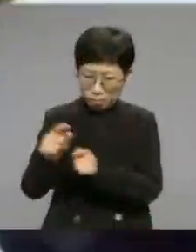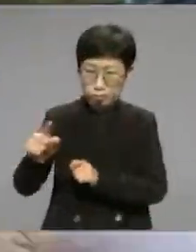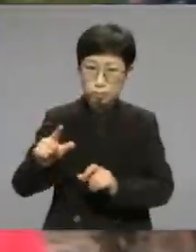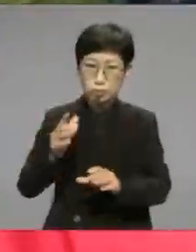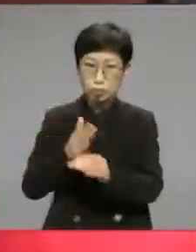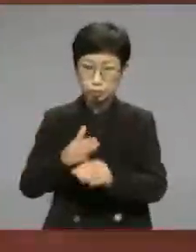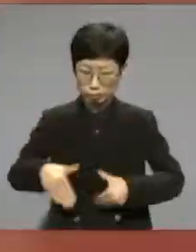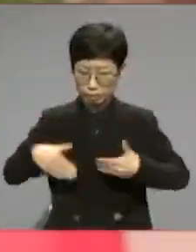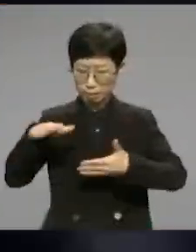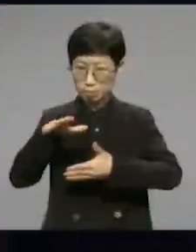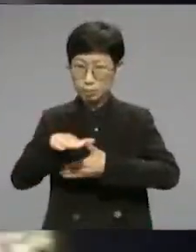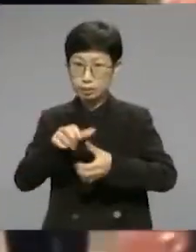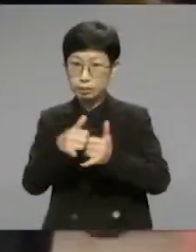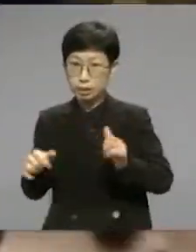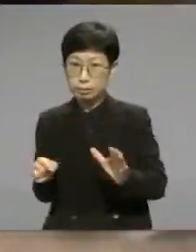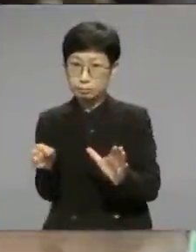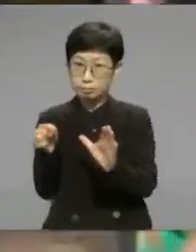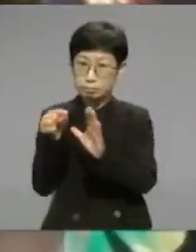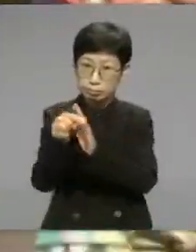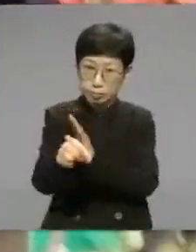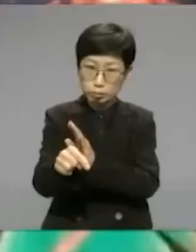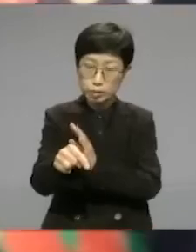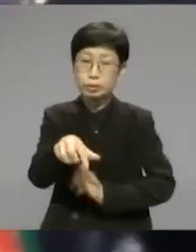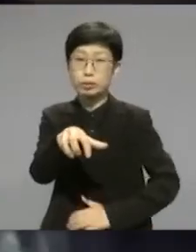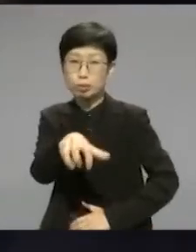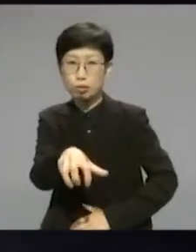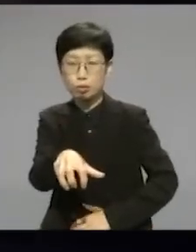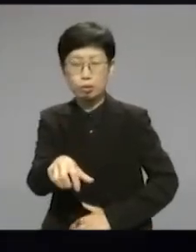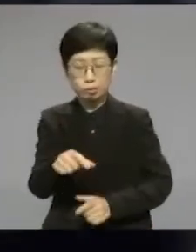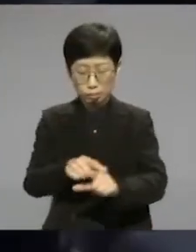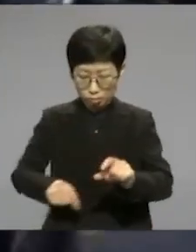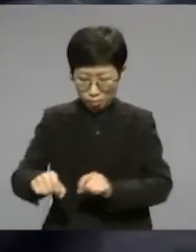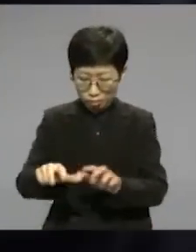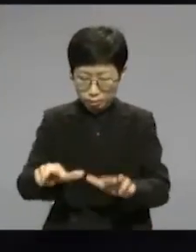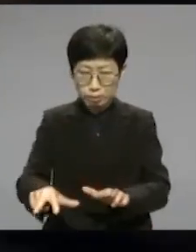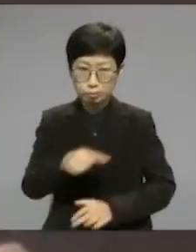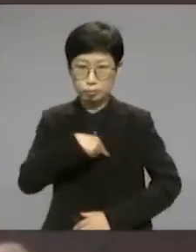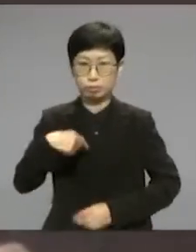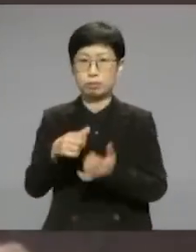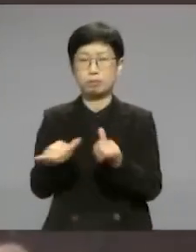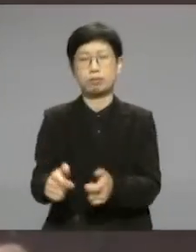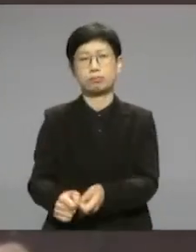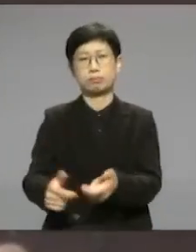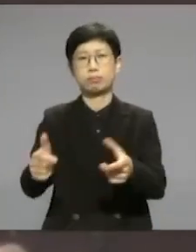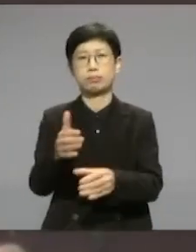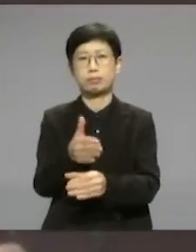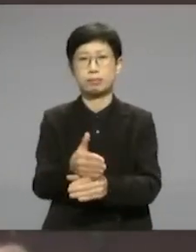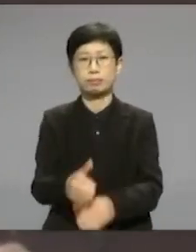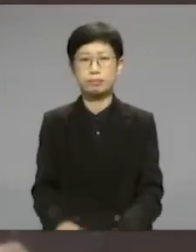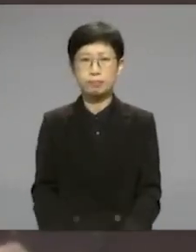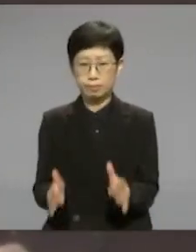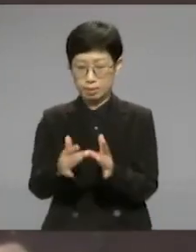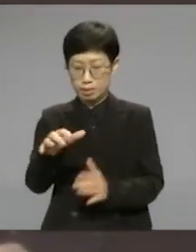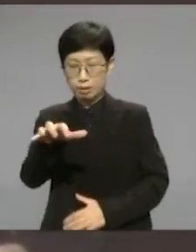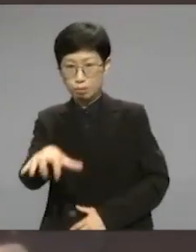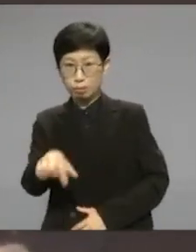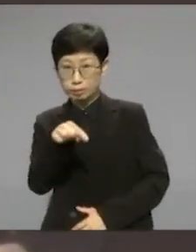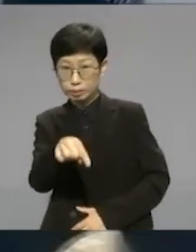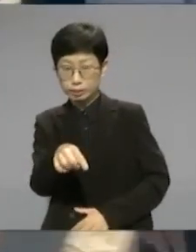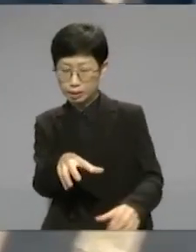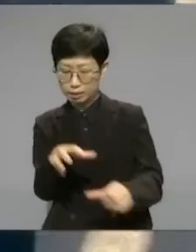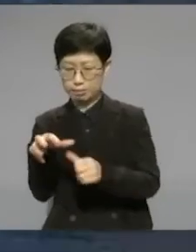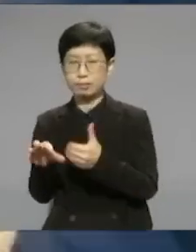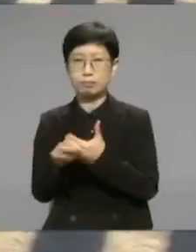중남미인들이 통과하던 이 죽음의 길을 지나가려는 중국 이민자들이 많아지고 있습니다. 소셜미디어에서 해당 경로를